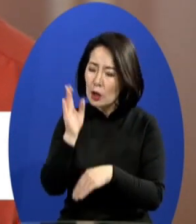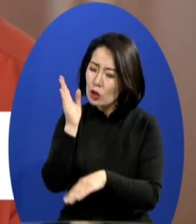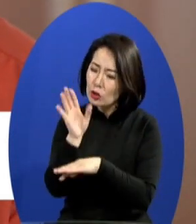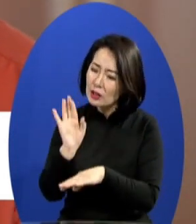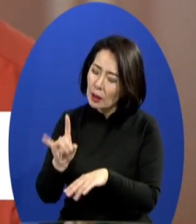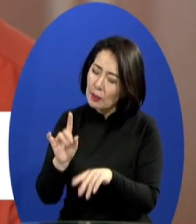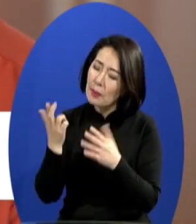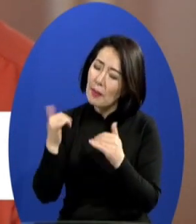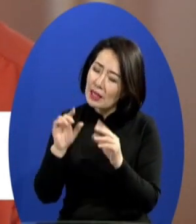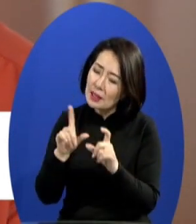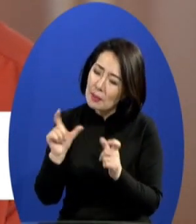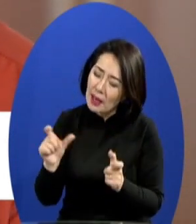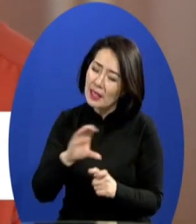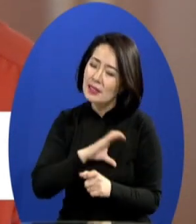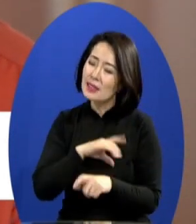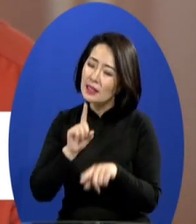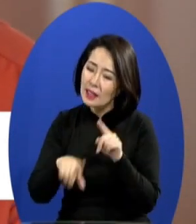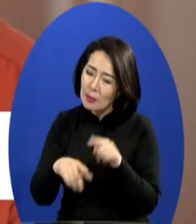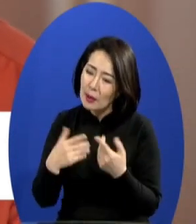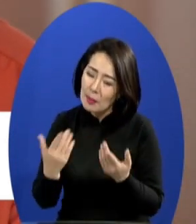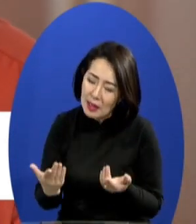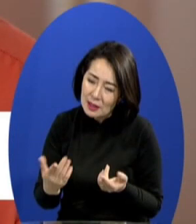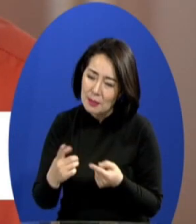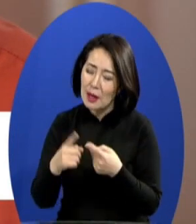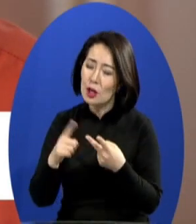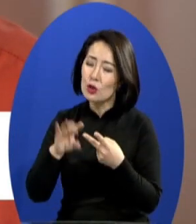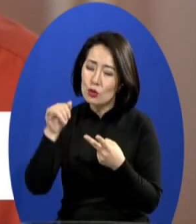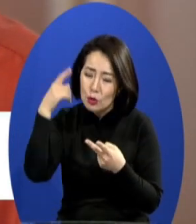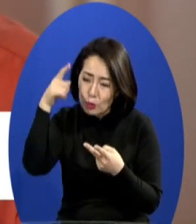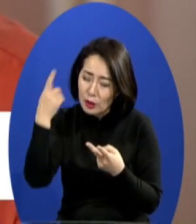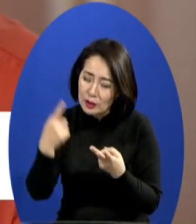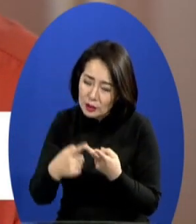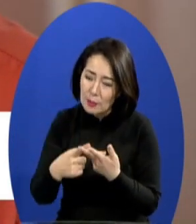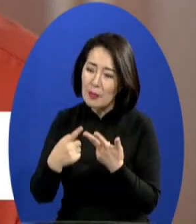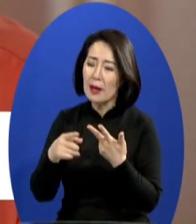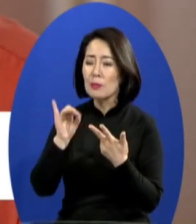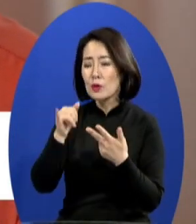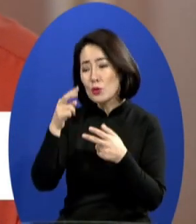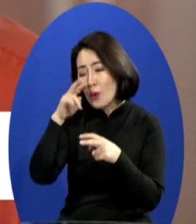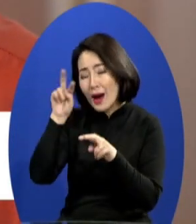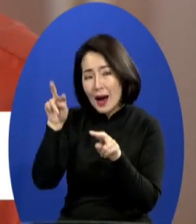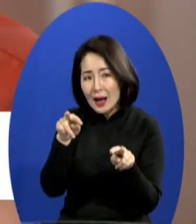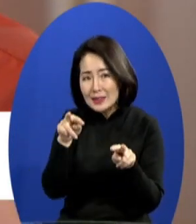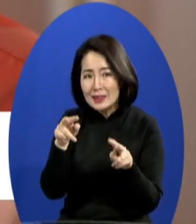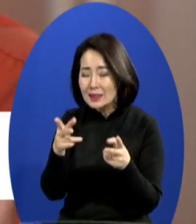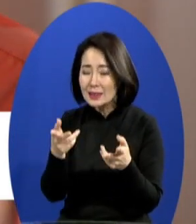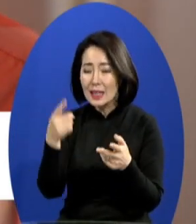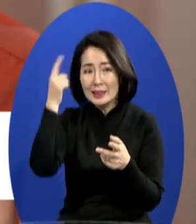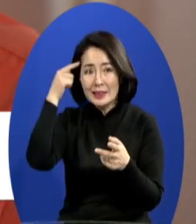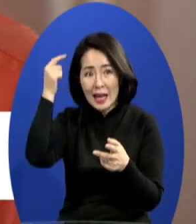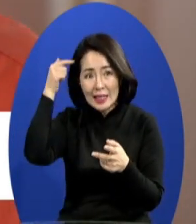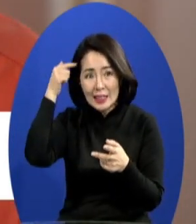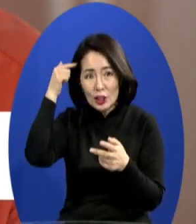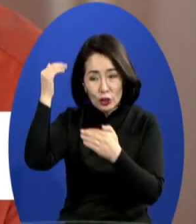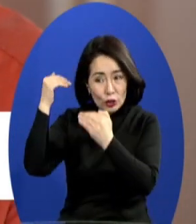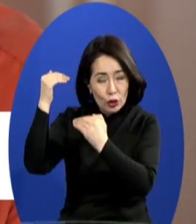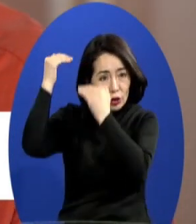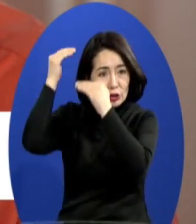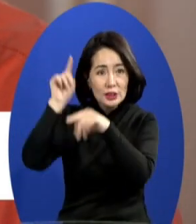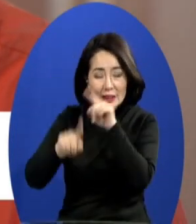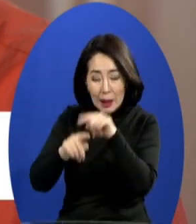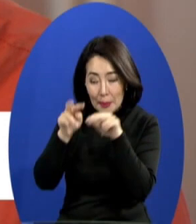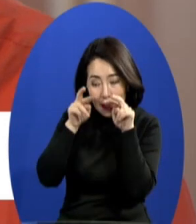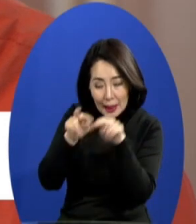өдөр ямар байв? Сэтгэл санаа нь ямар байсан бэ? Юу бодож юм? Юу гэдэг анзаарч тийм ээ. Тэрхнийх нь хөгжилд юу явагдаад байна гэдэг нь